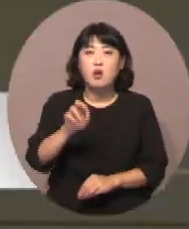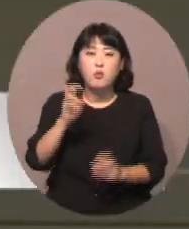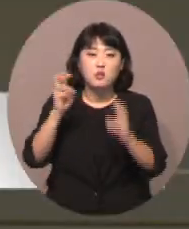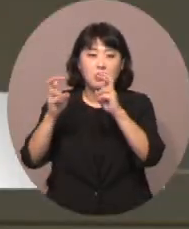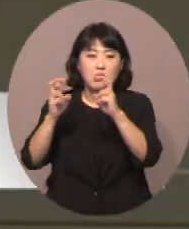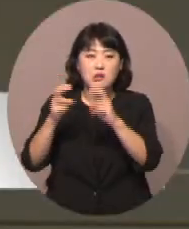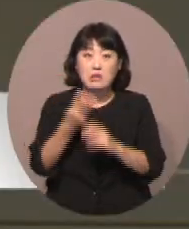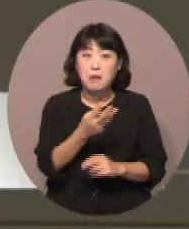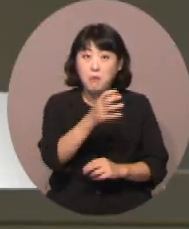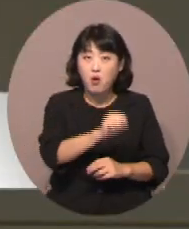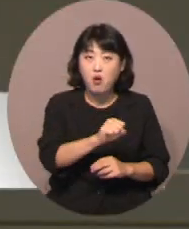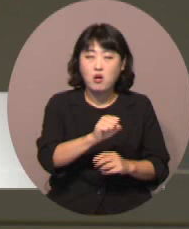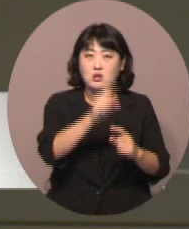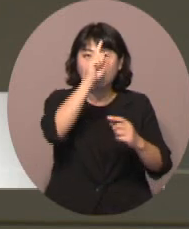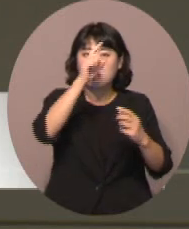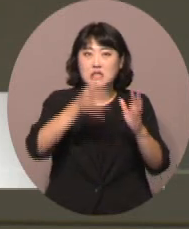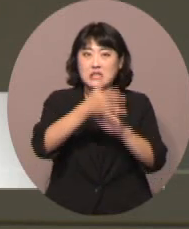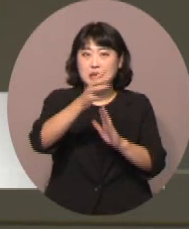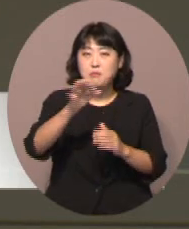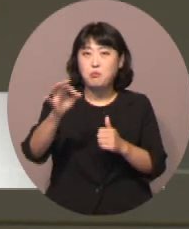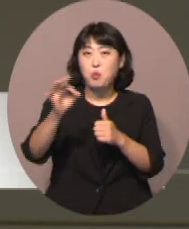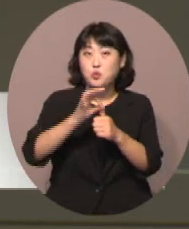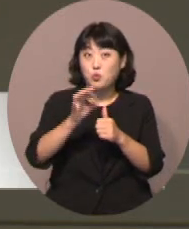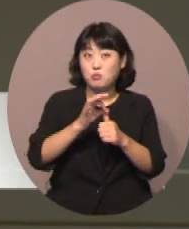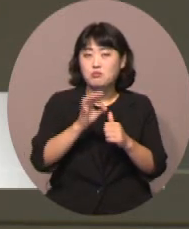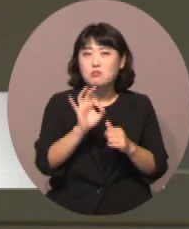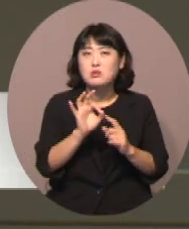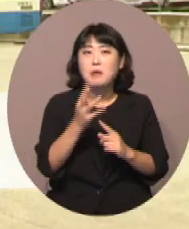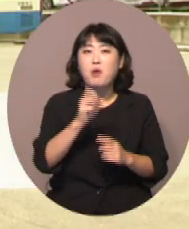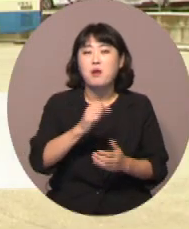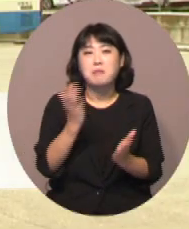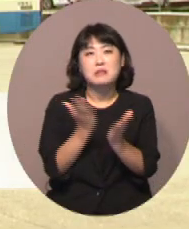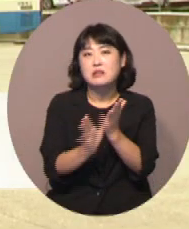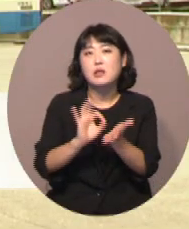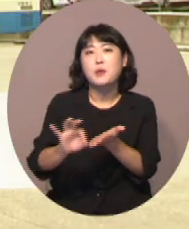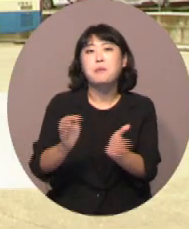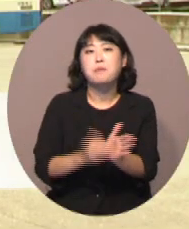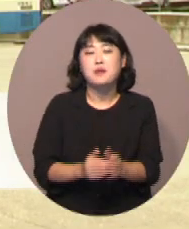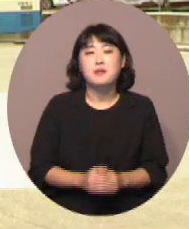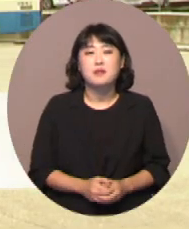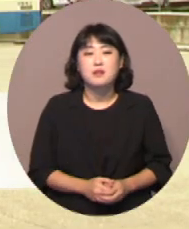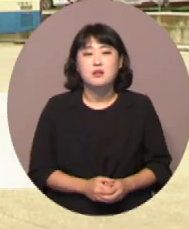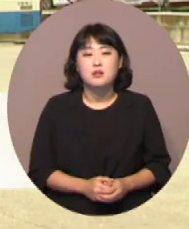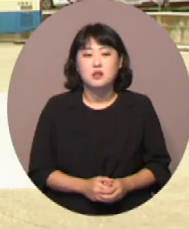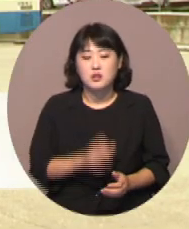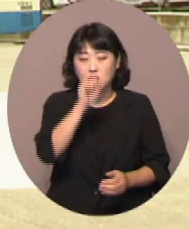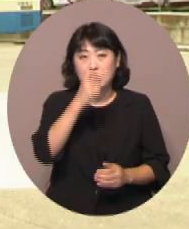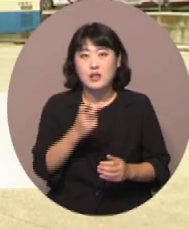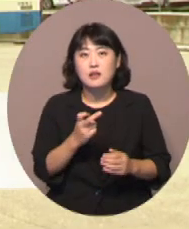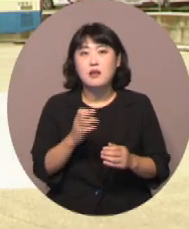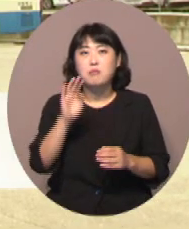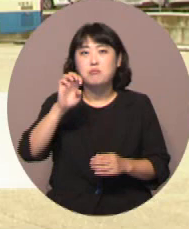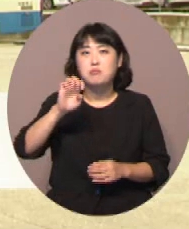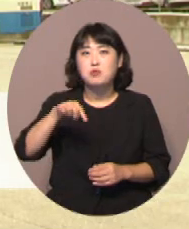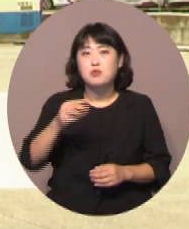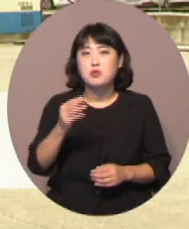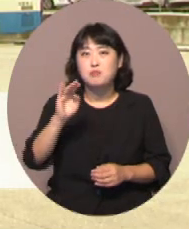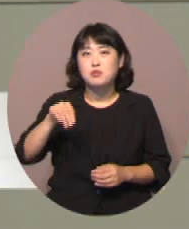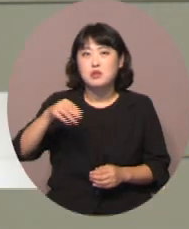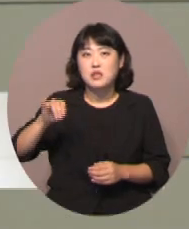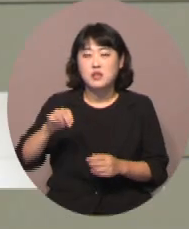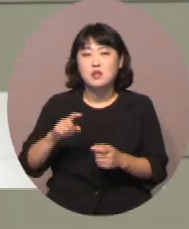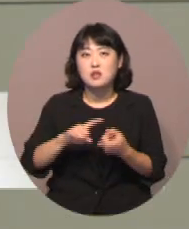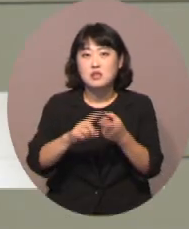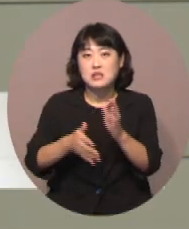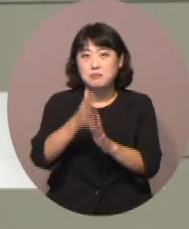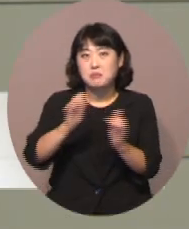용도에 맞지 않게 쓴 것으로 확인됐습니다 서산 풀뿌리 시민연대는 회계 감사 보고서를 확인한 결과